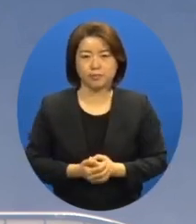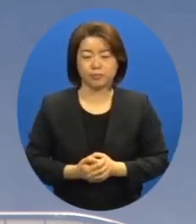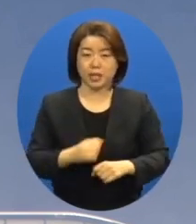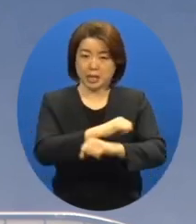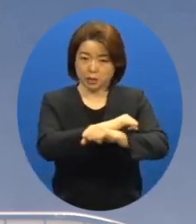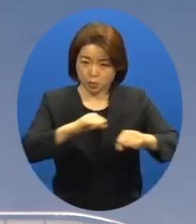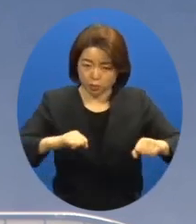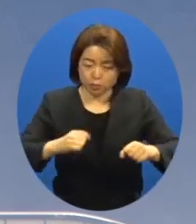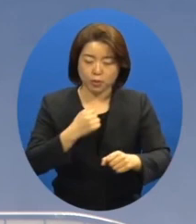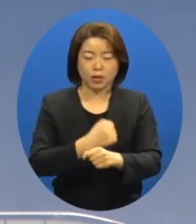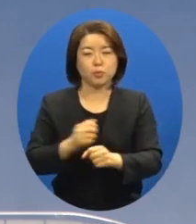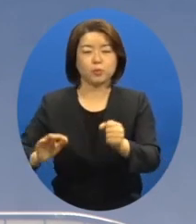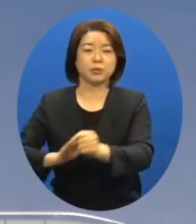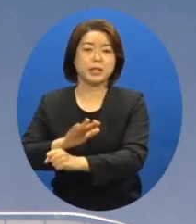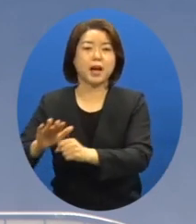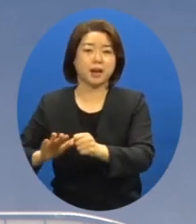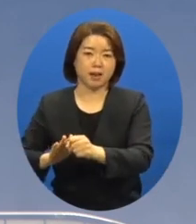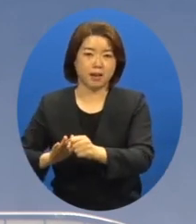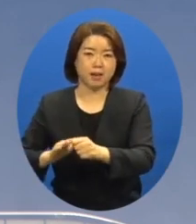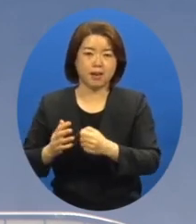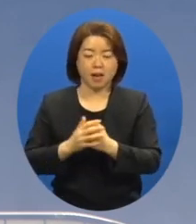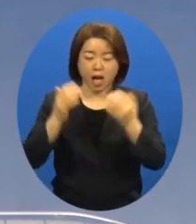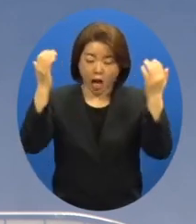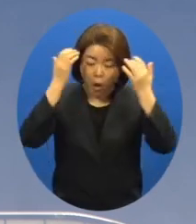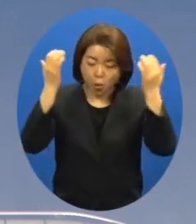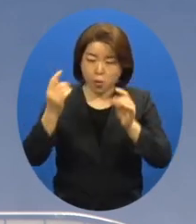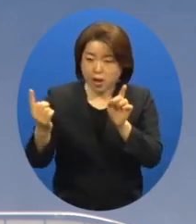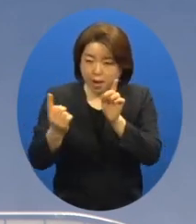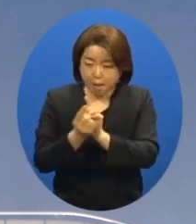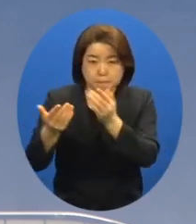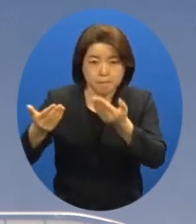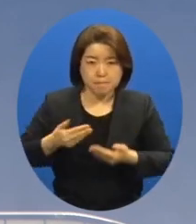용서하고 사랑하는, 고난을 당할지라도